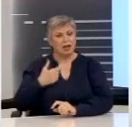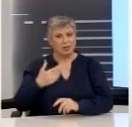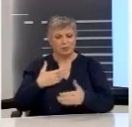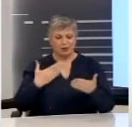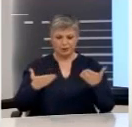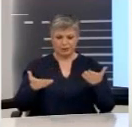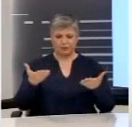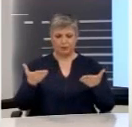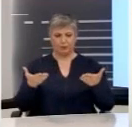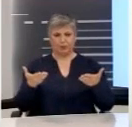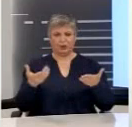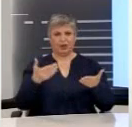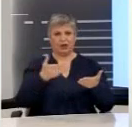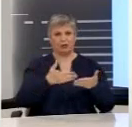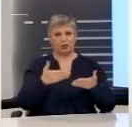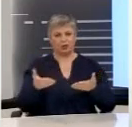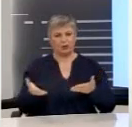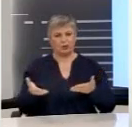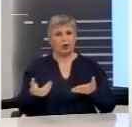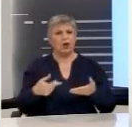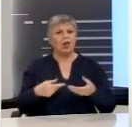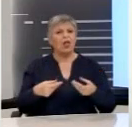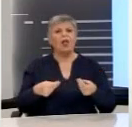ο Υπουργός Εθνικής Άμυνας